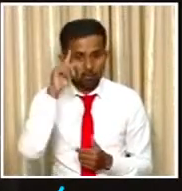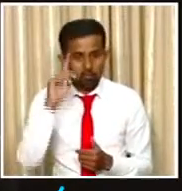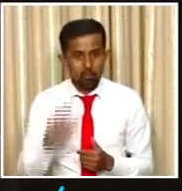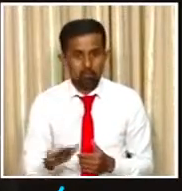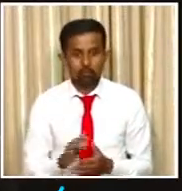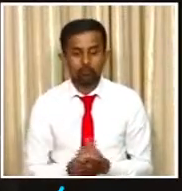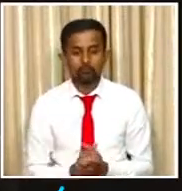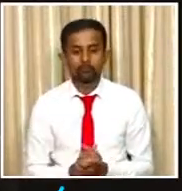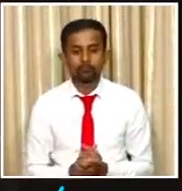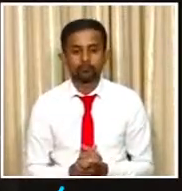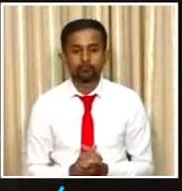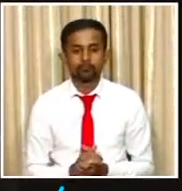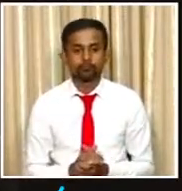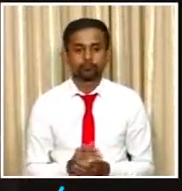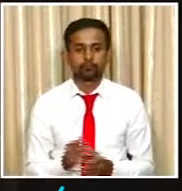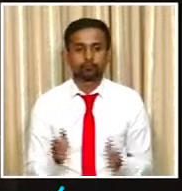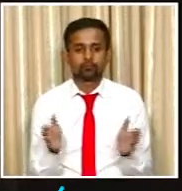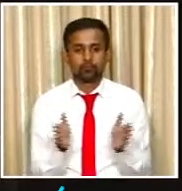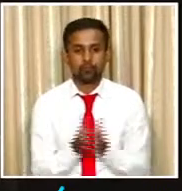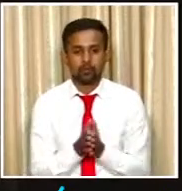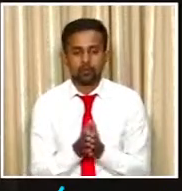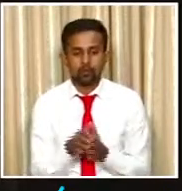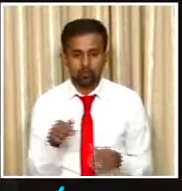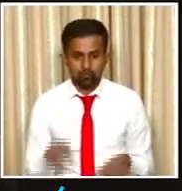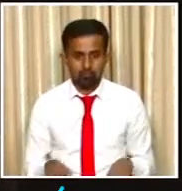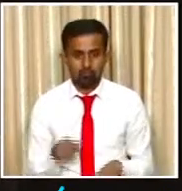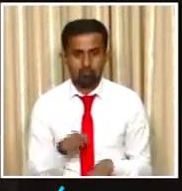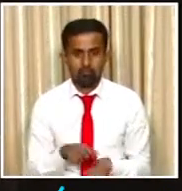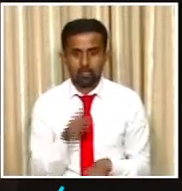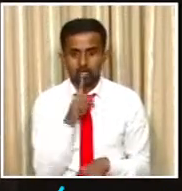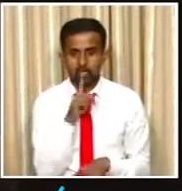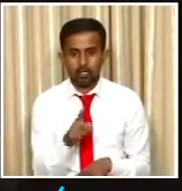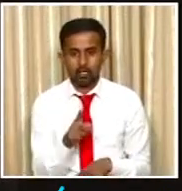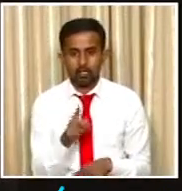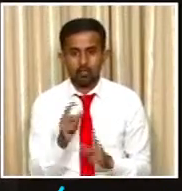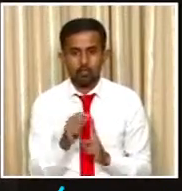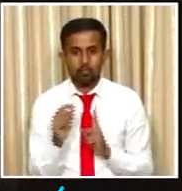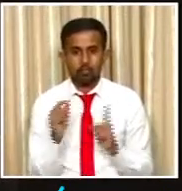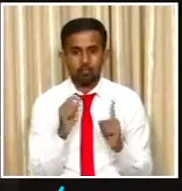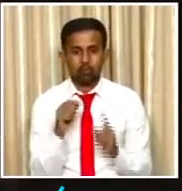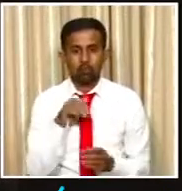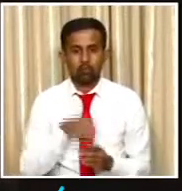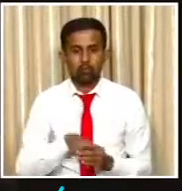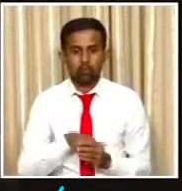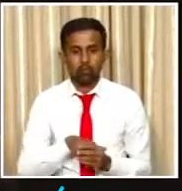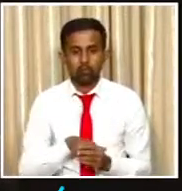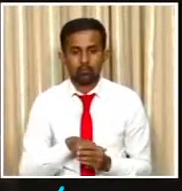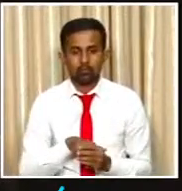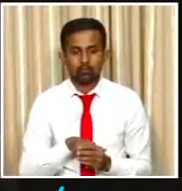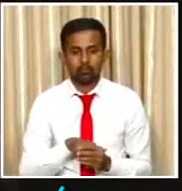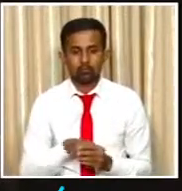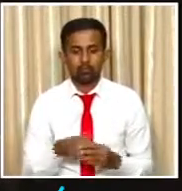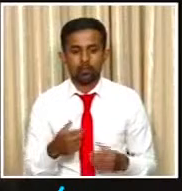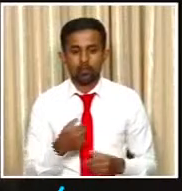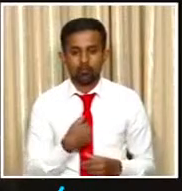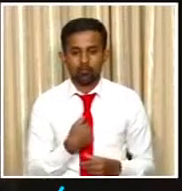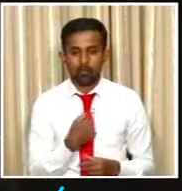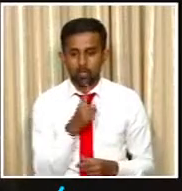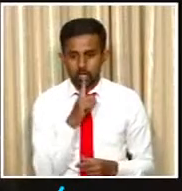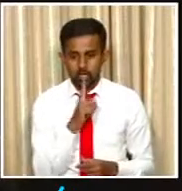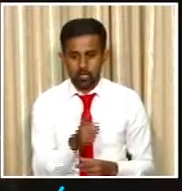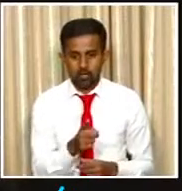වෙනවා ඒ එකම මට කතා කරන්න ඕනේ අද මේ පාර්ලිමේන්තුව තුල මට කියන්න